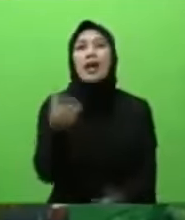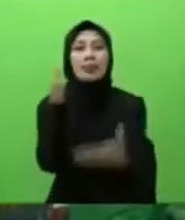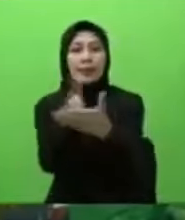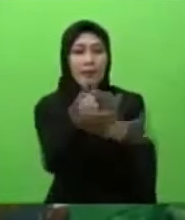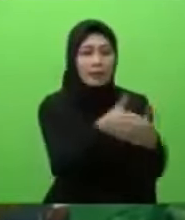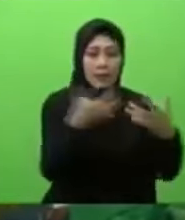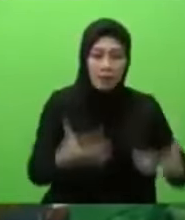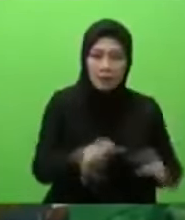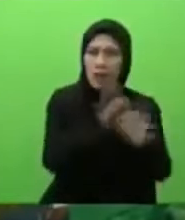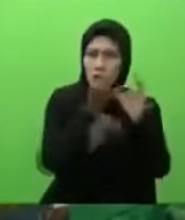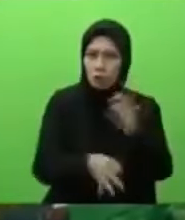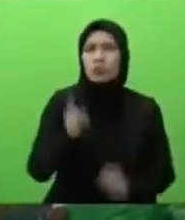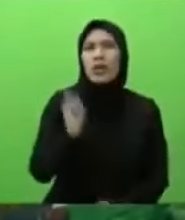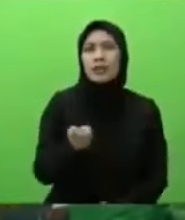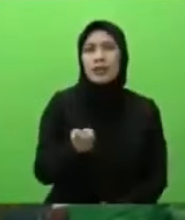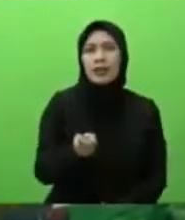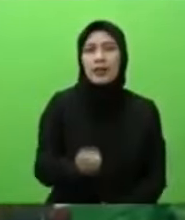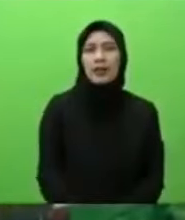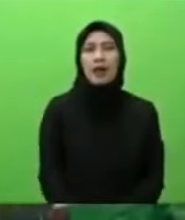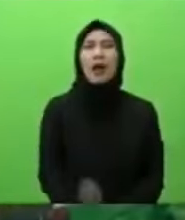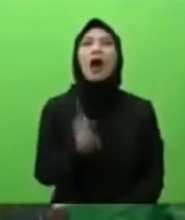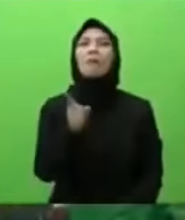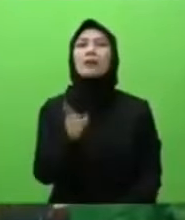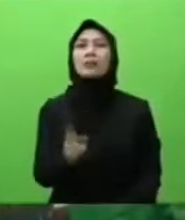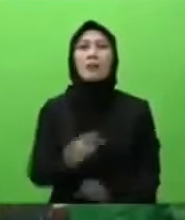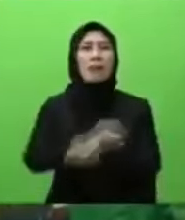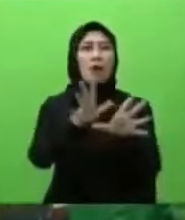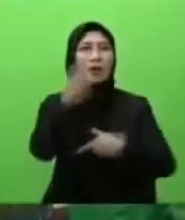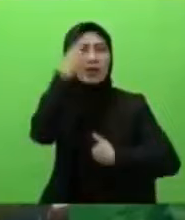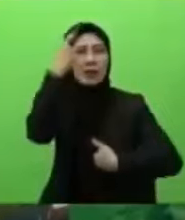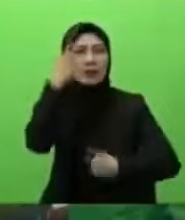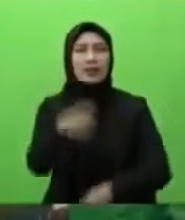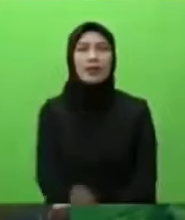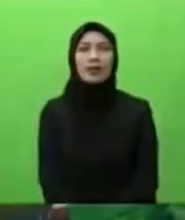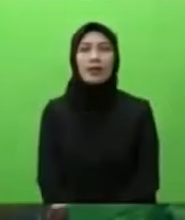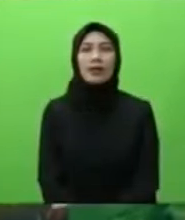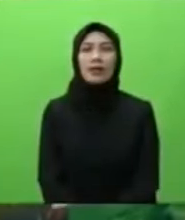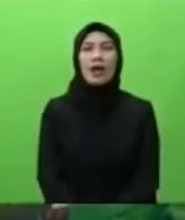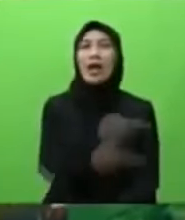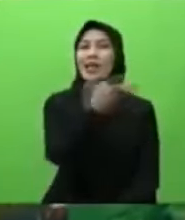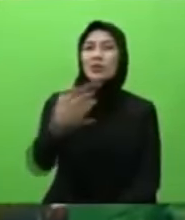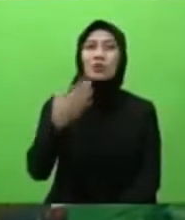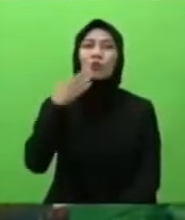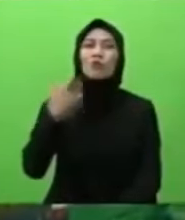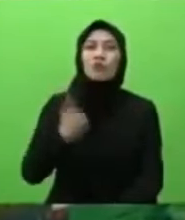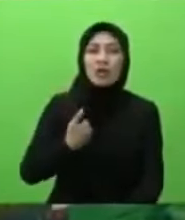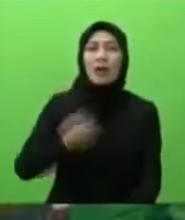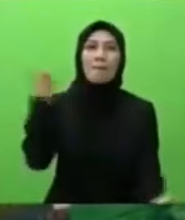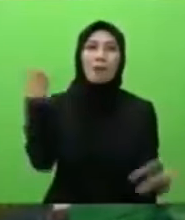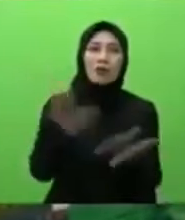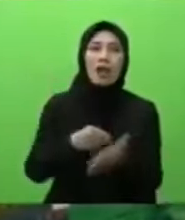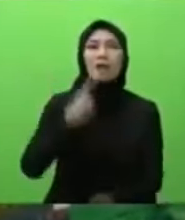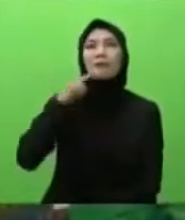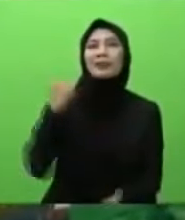dihadapinya optimisme ini lahir karena Indonesia memiliki sejumlah modal penting dan